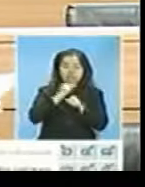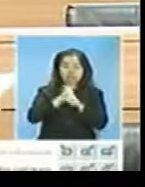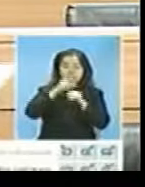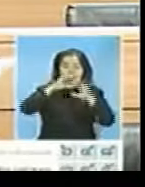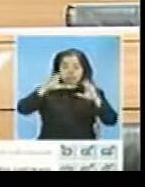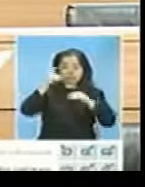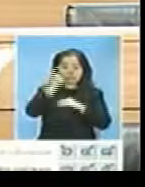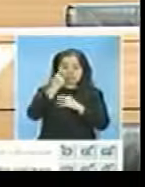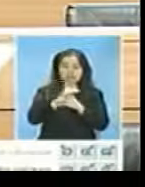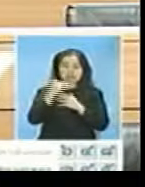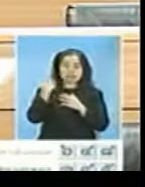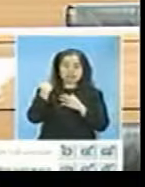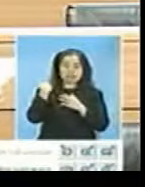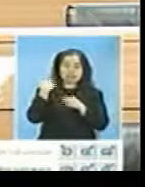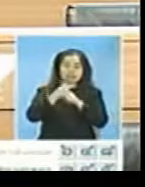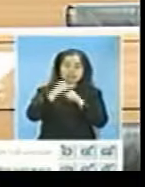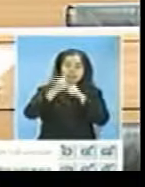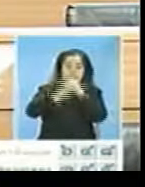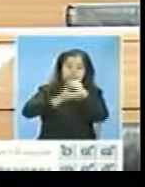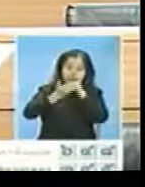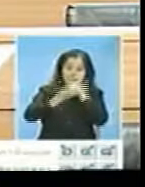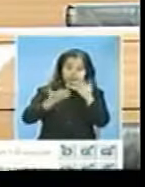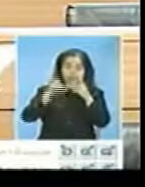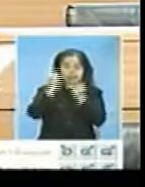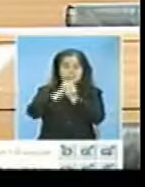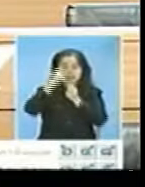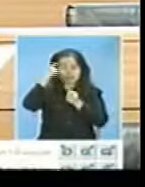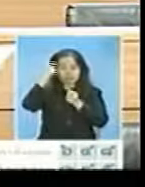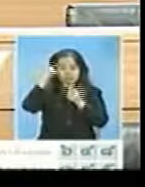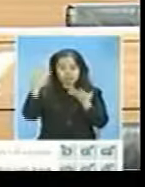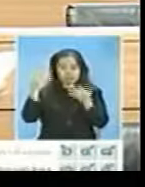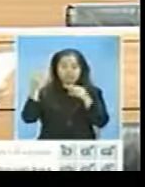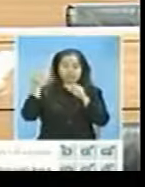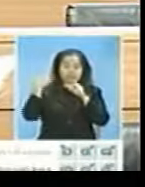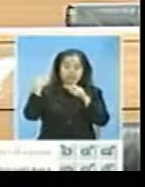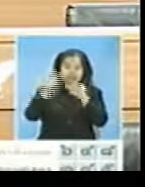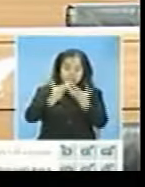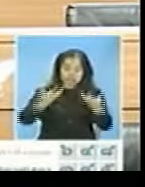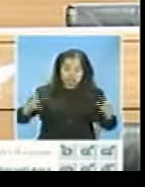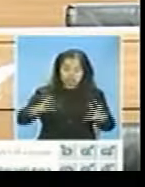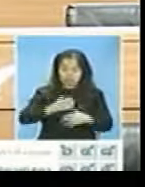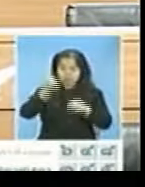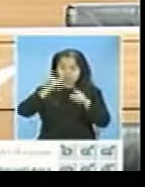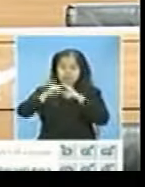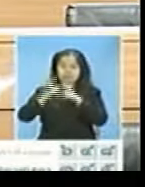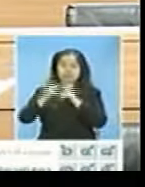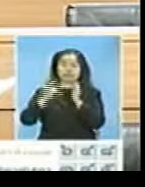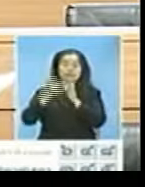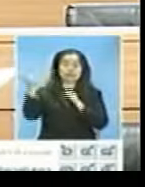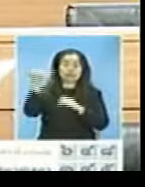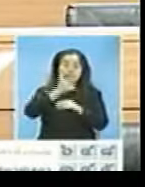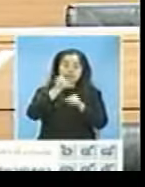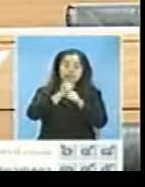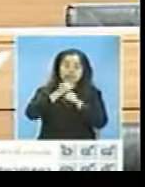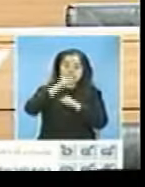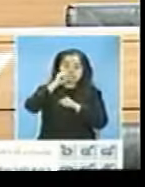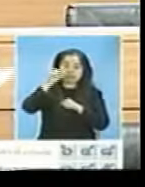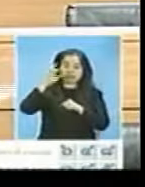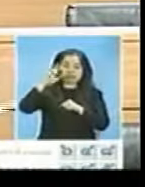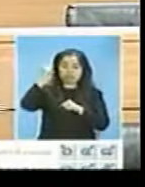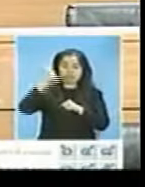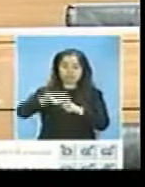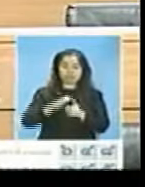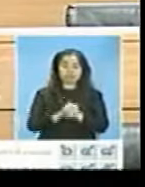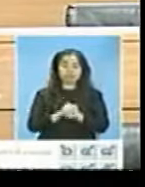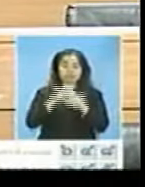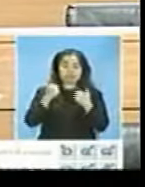รพวกติดยาเสพติดพวกวิกลจริตพวกล้มละลายเนี่ยก็ห้ามอยู่แล้วแต่อย่างนั้นไม่ควรจะมาเป็นสสรแต่วงเล็บ2